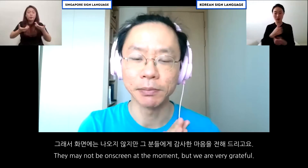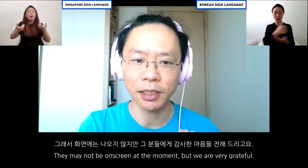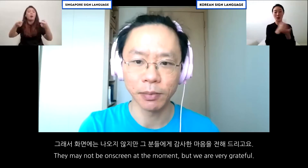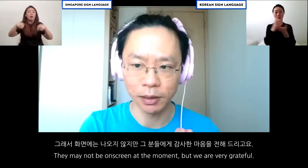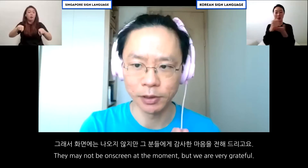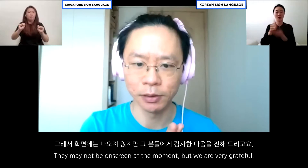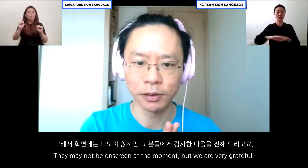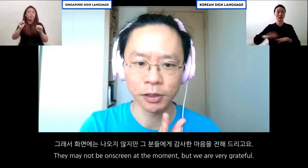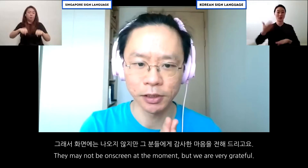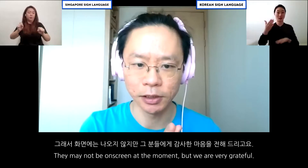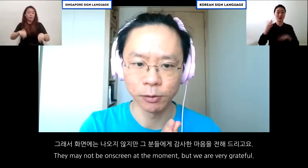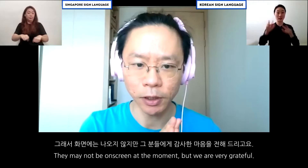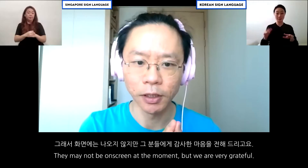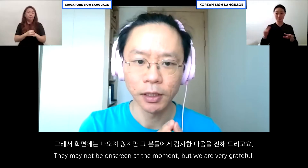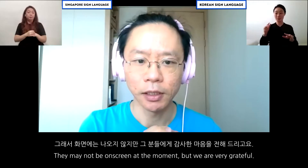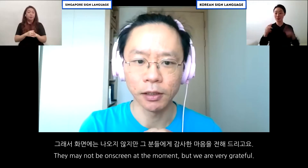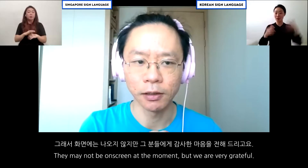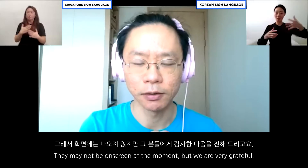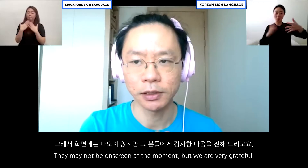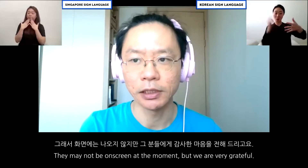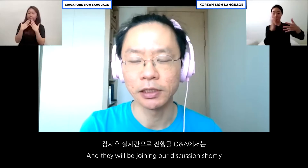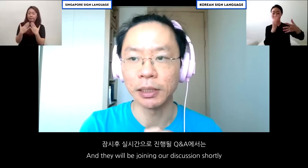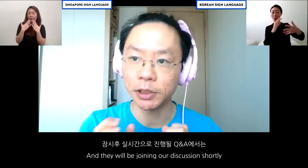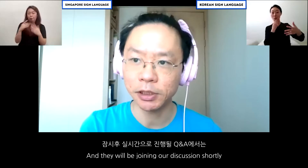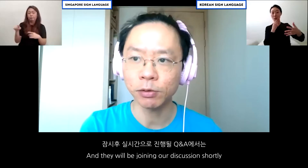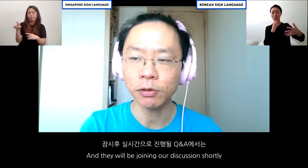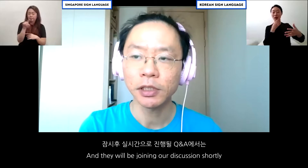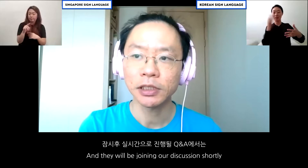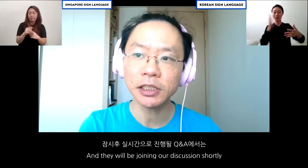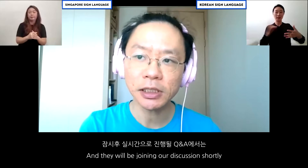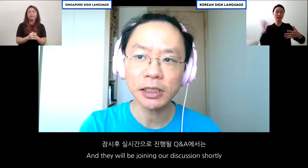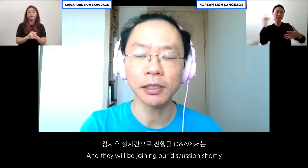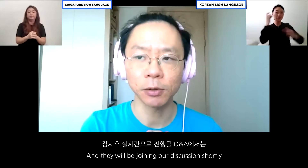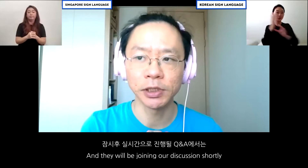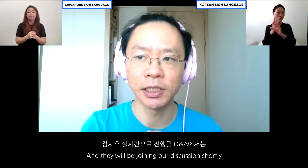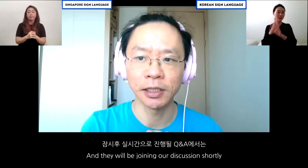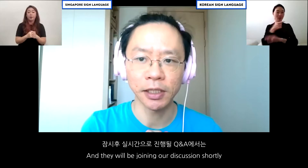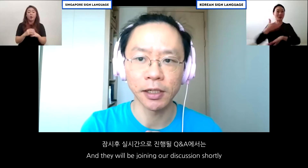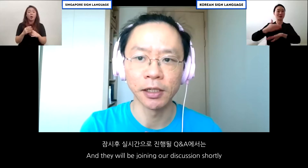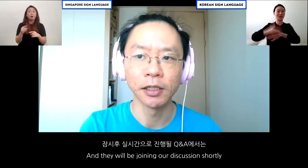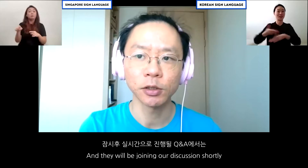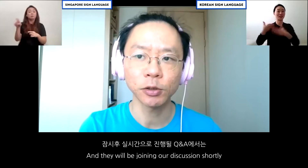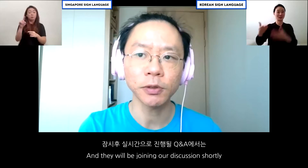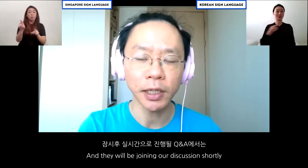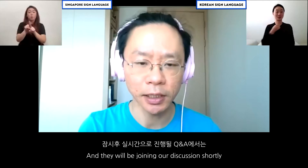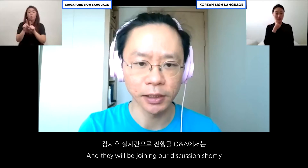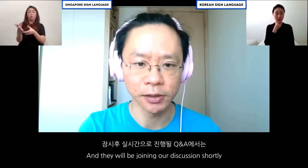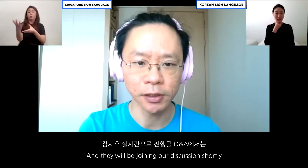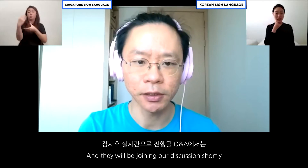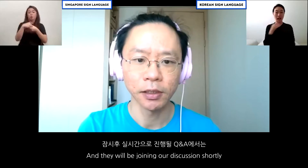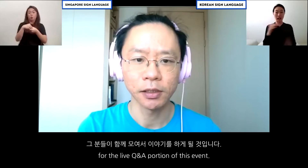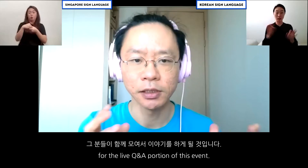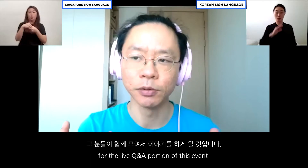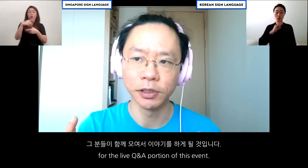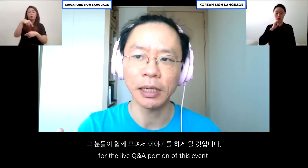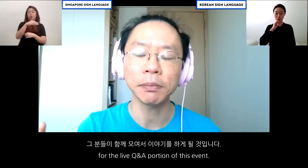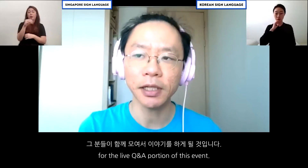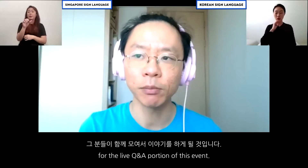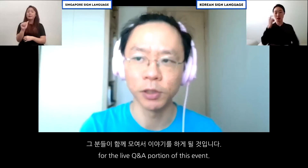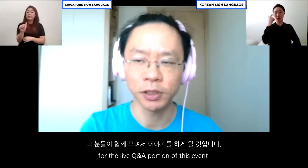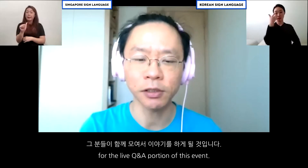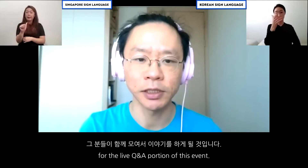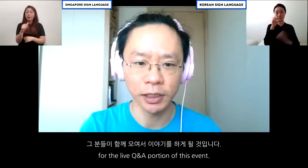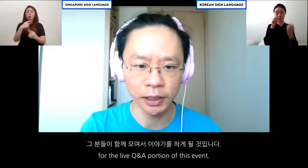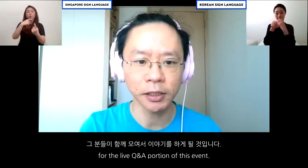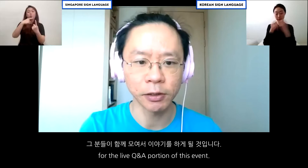그분들에게 감사한 마음을 전해드리고요. 잠시 후 실시간으로 진행될 Q&A에서는 그분들이